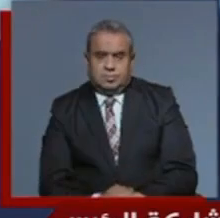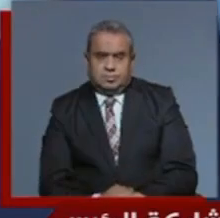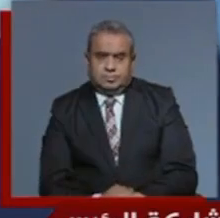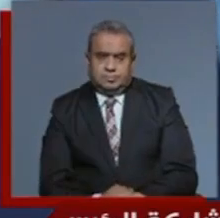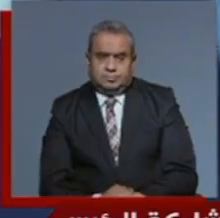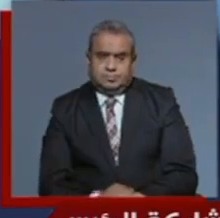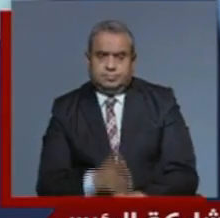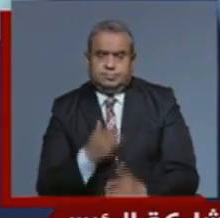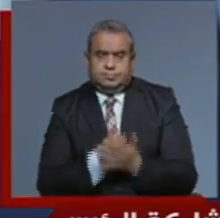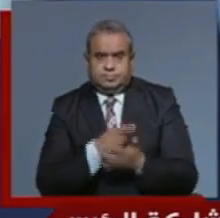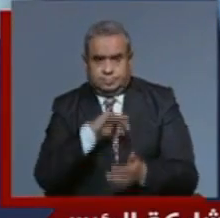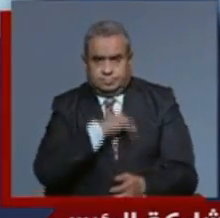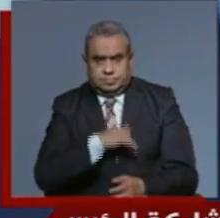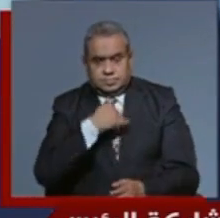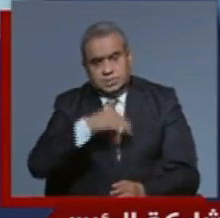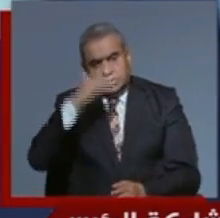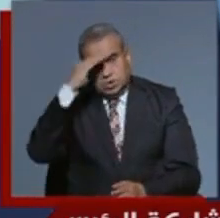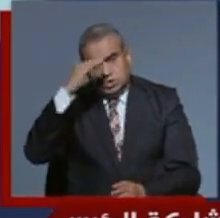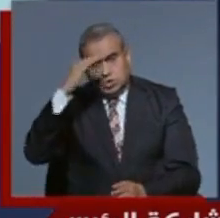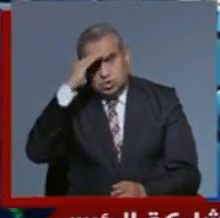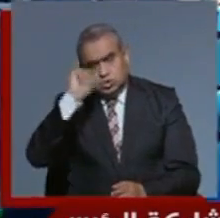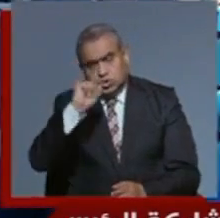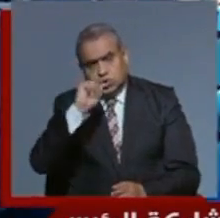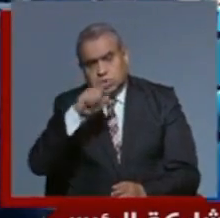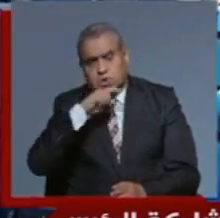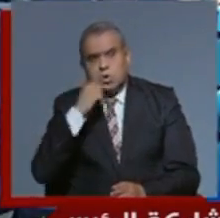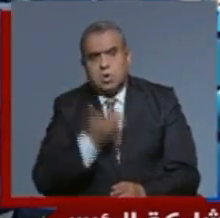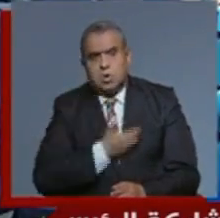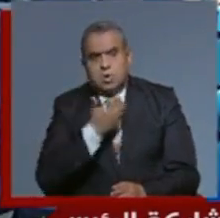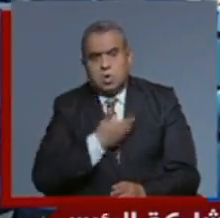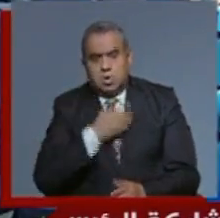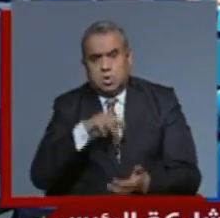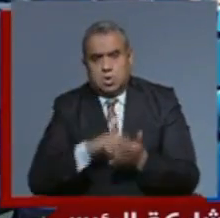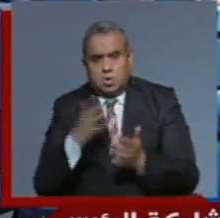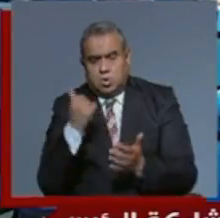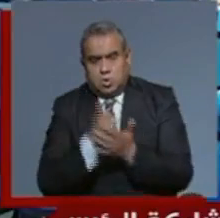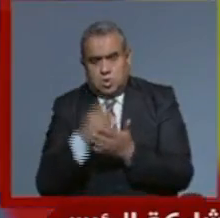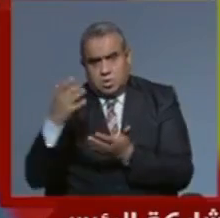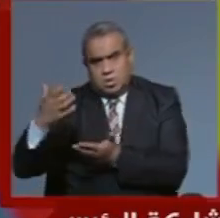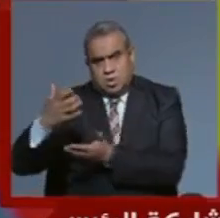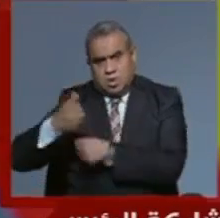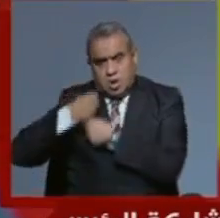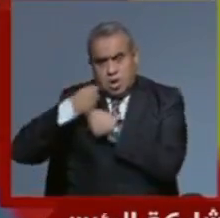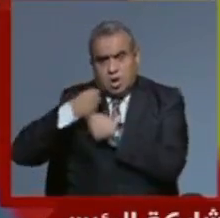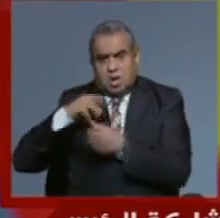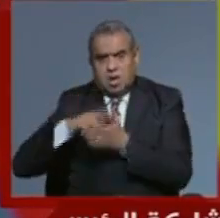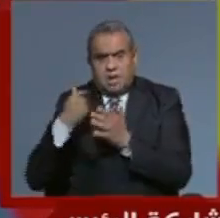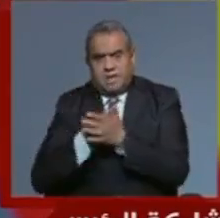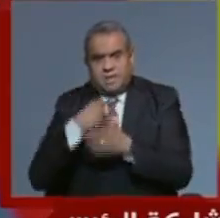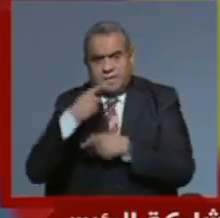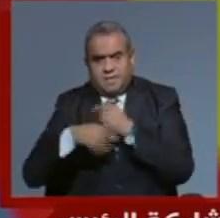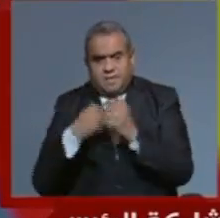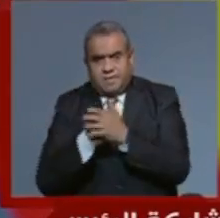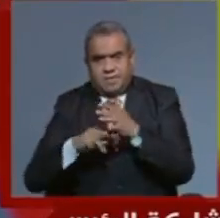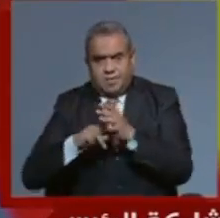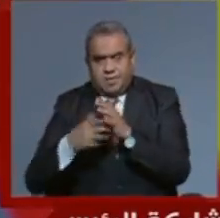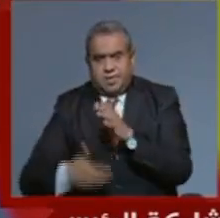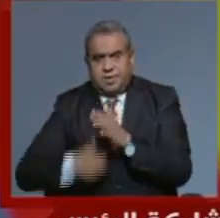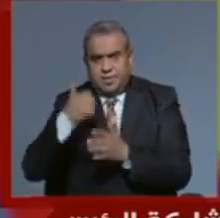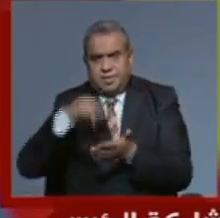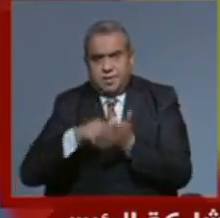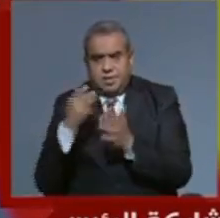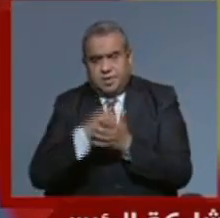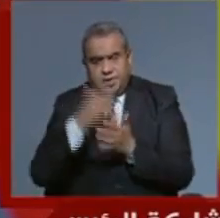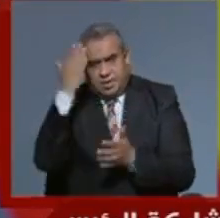فبود أن أشكر روسيا الفيدرالية على عزمها في تأييدها لإفريقيا